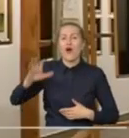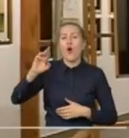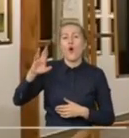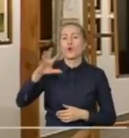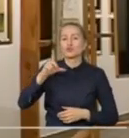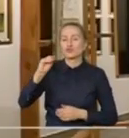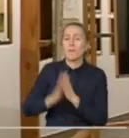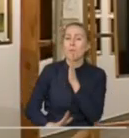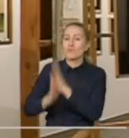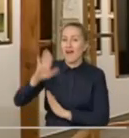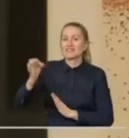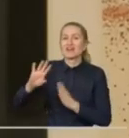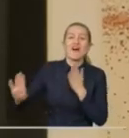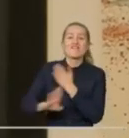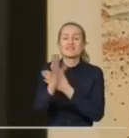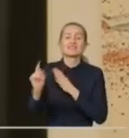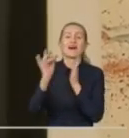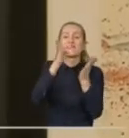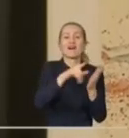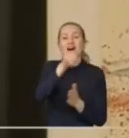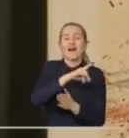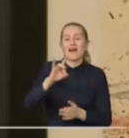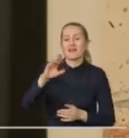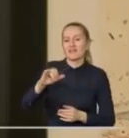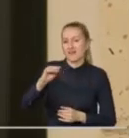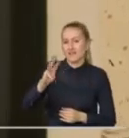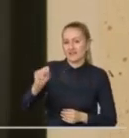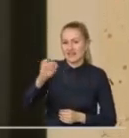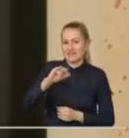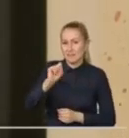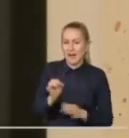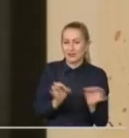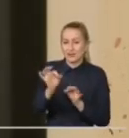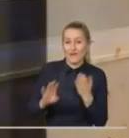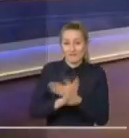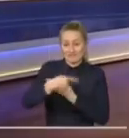Teraz wystawa zawędrowała do Grajewskiej Izby Historycznej. Wernisaż w piątek.